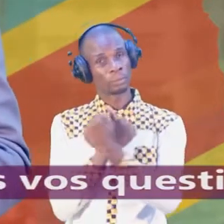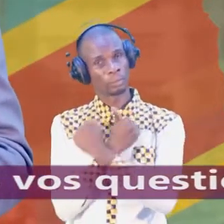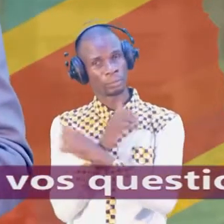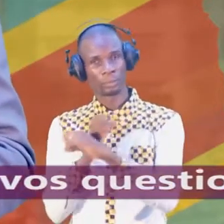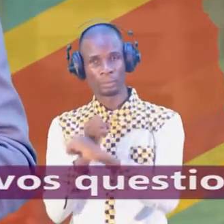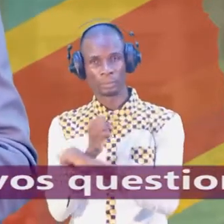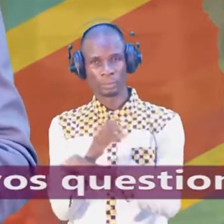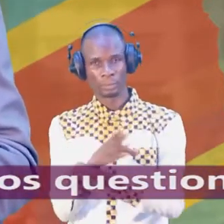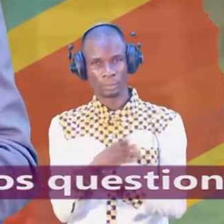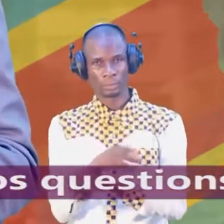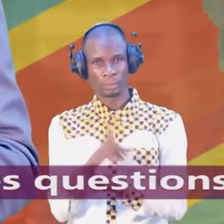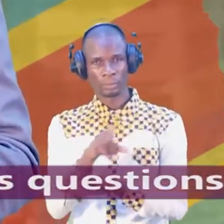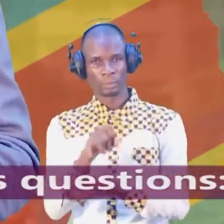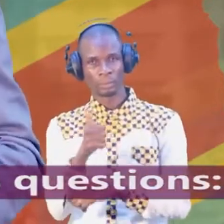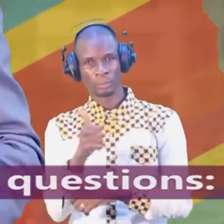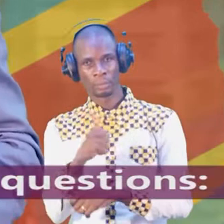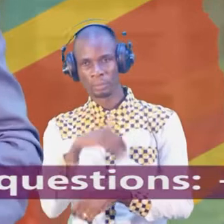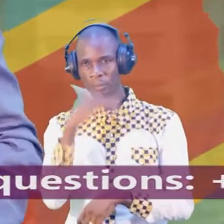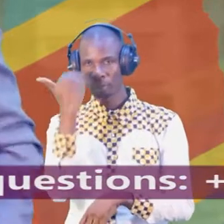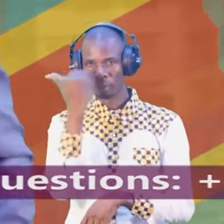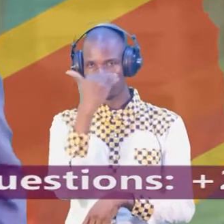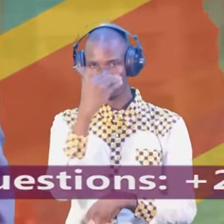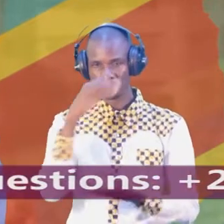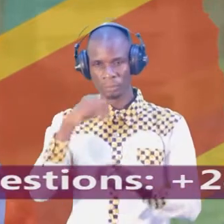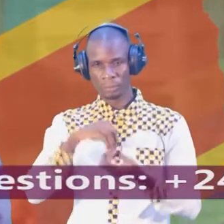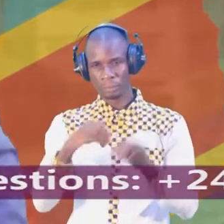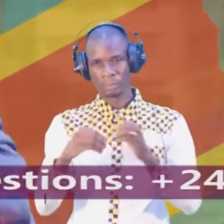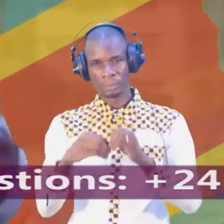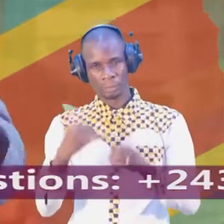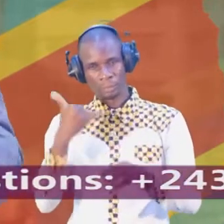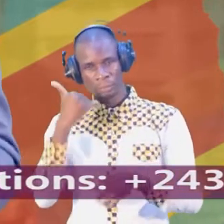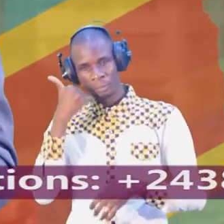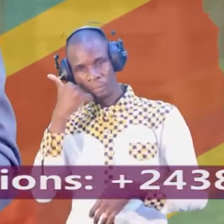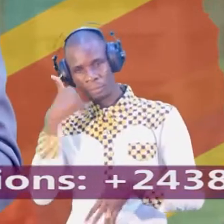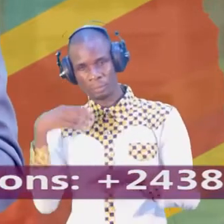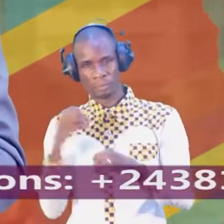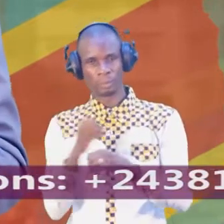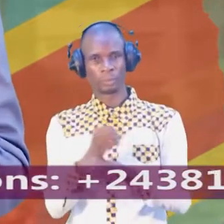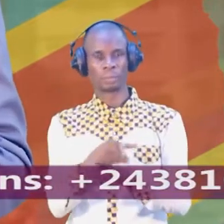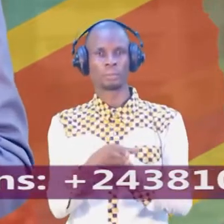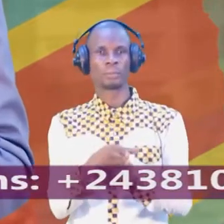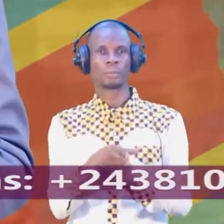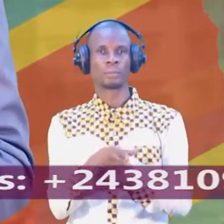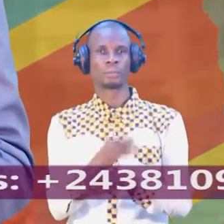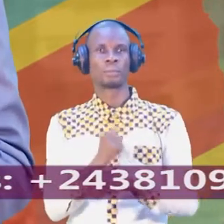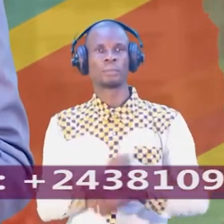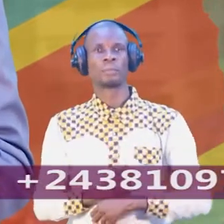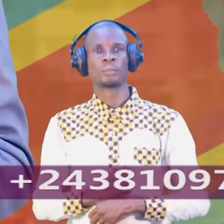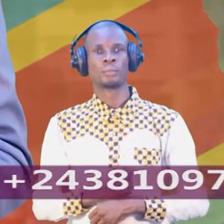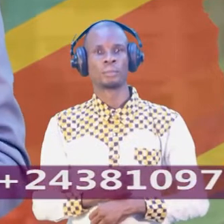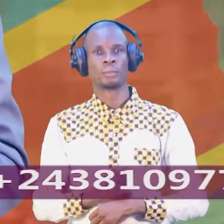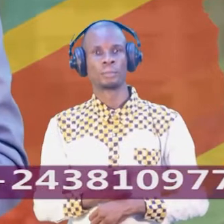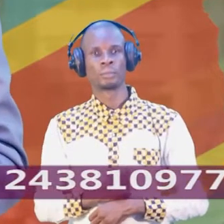kasi soki ezali na baibalingi bazwa mpenza mozindo ya biyano na mituna na bango mpo na makambo etali